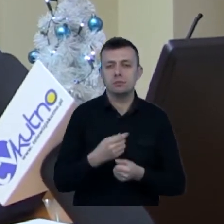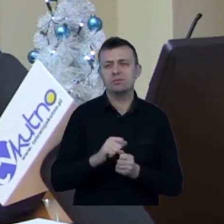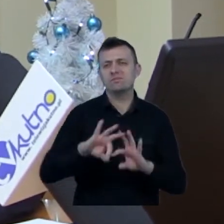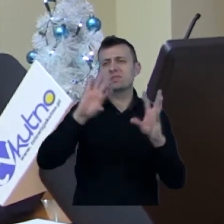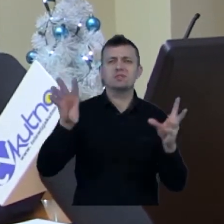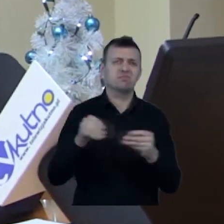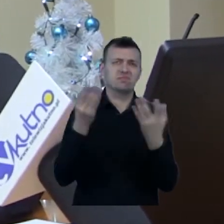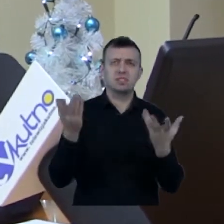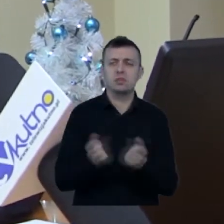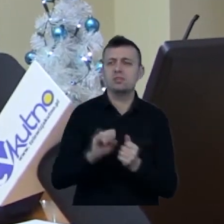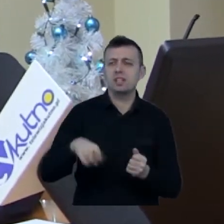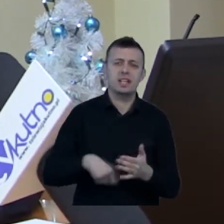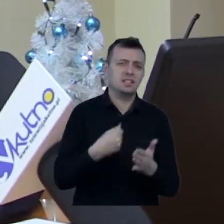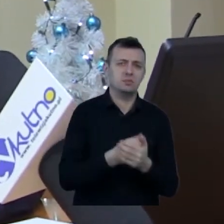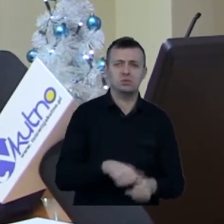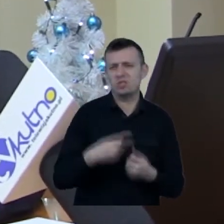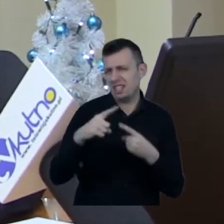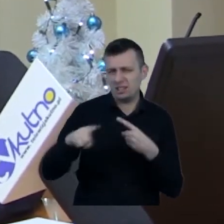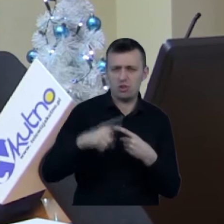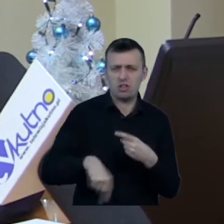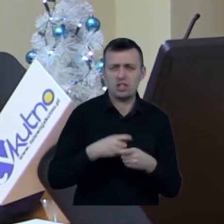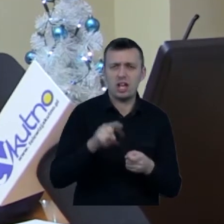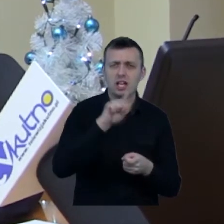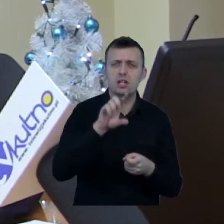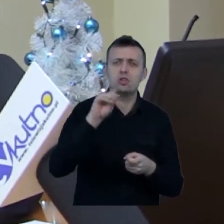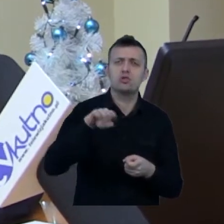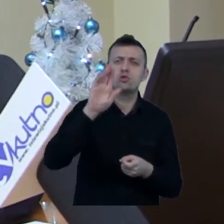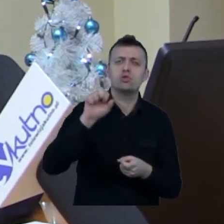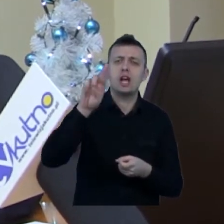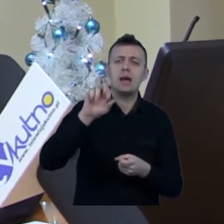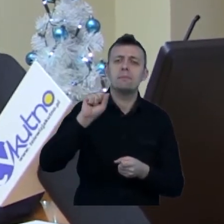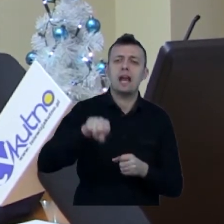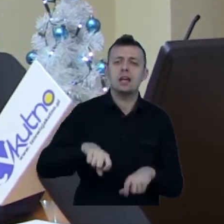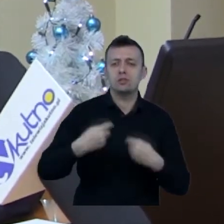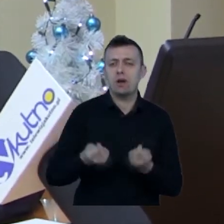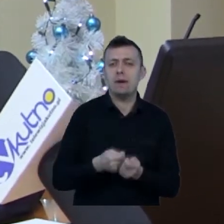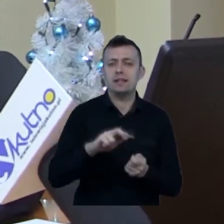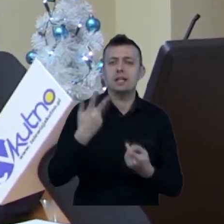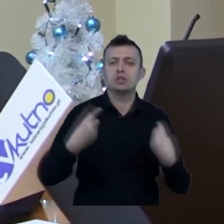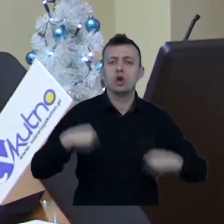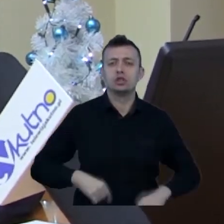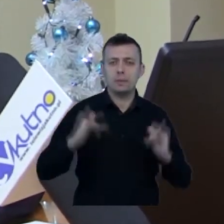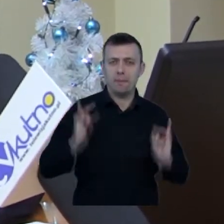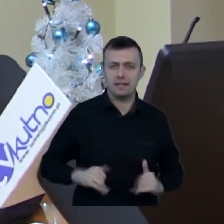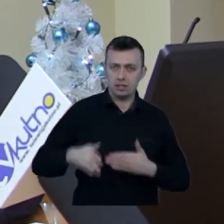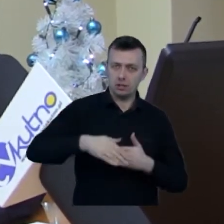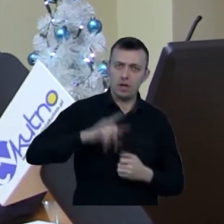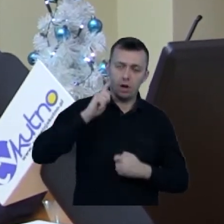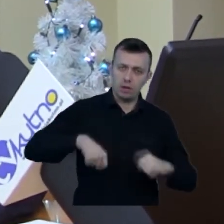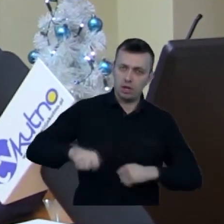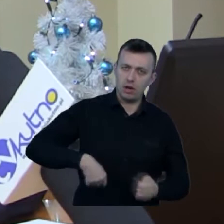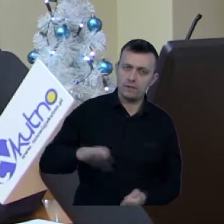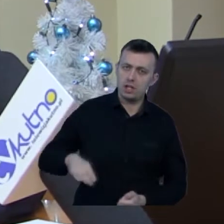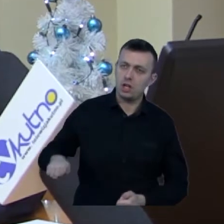obrażenia w postaci ogólnych potłuczeń, ma złamane żebra. Ucierpiało również troje pasażerów tego pojazdu, w